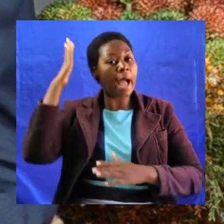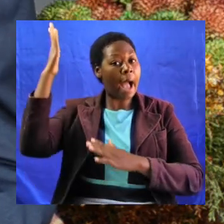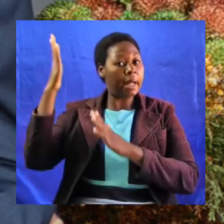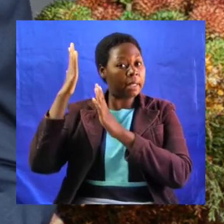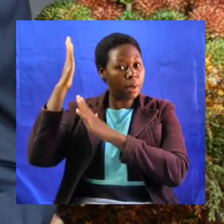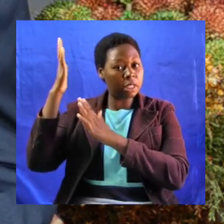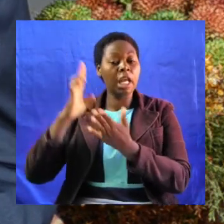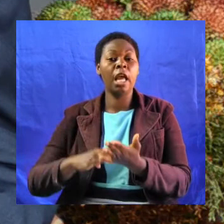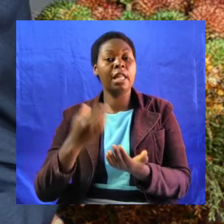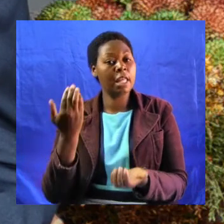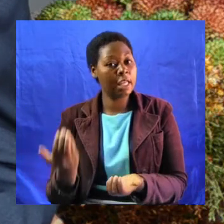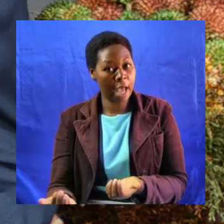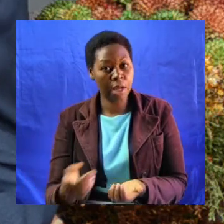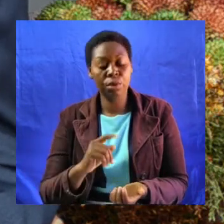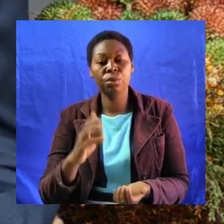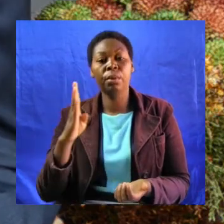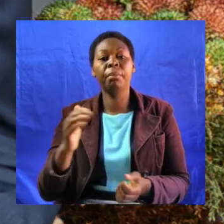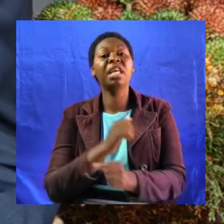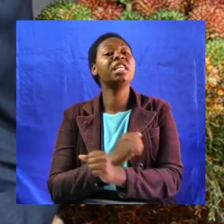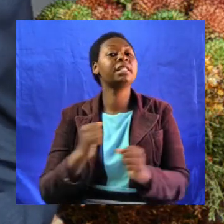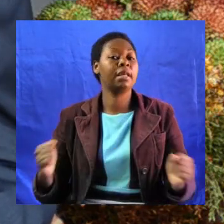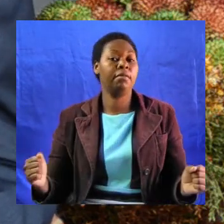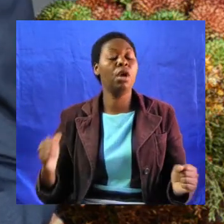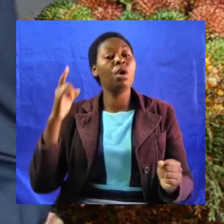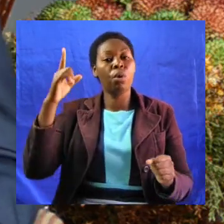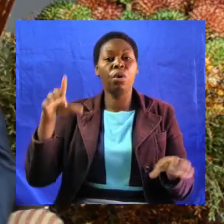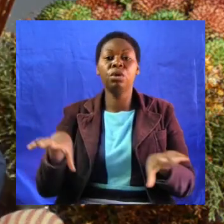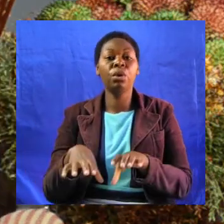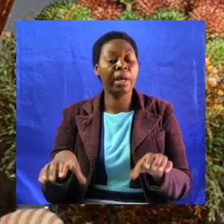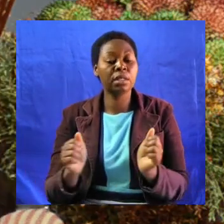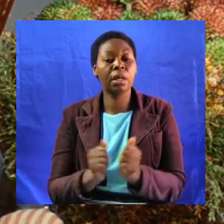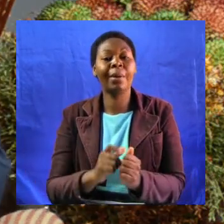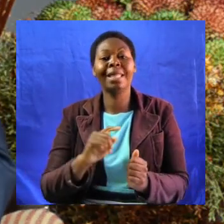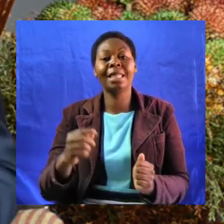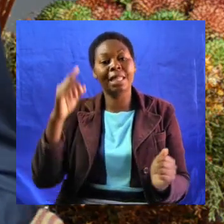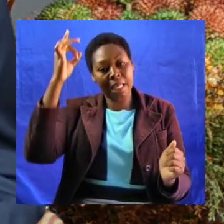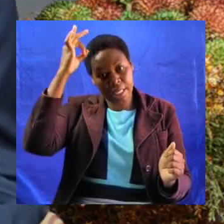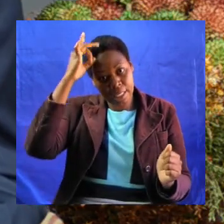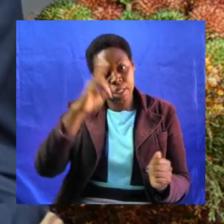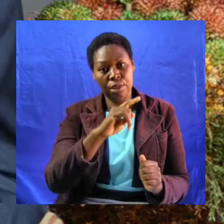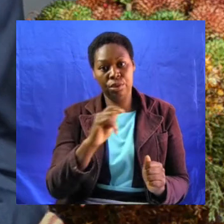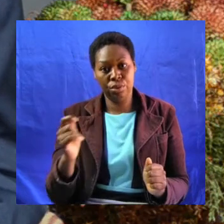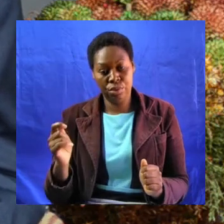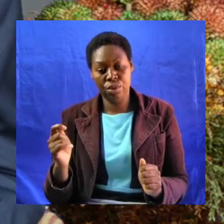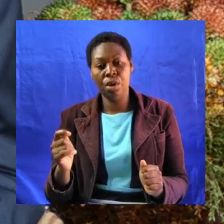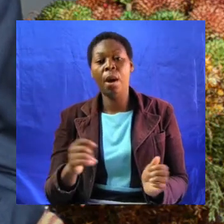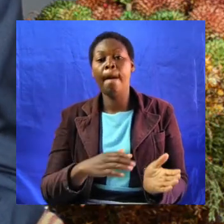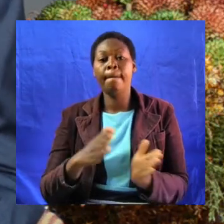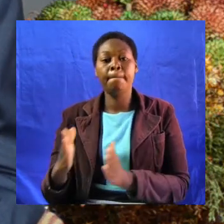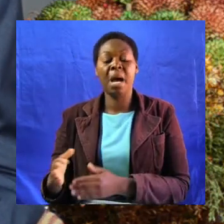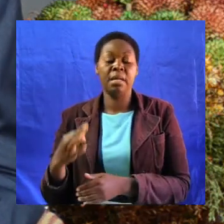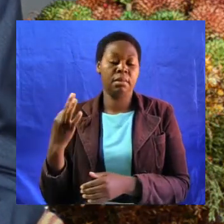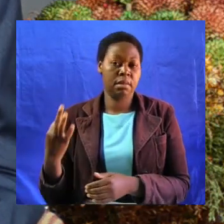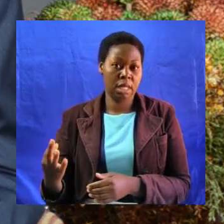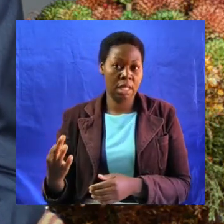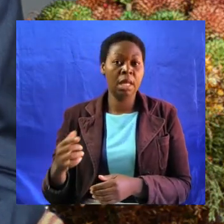Mwari vanoshanda kunyangwe nemadzimambo. Dai Mwari akatibetsera mukurarama kwedu, tibate